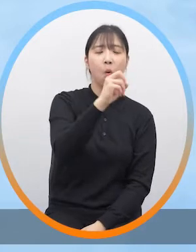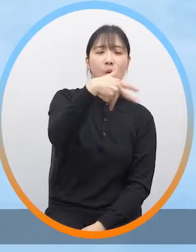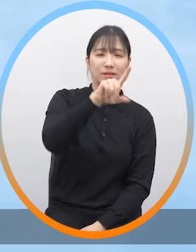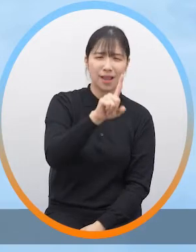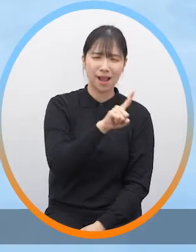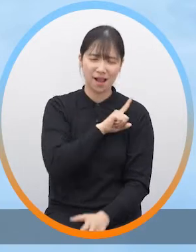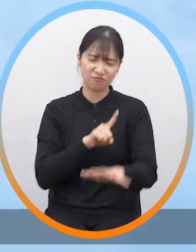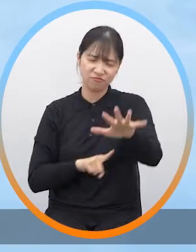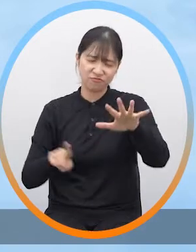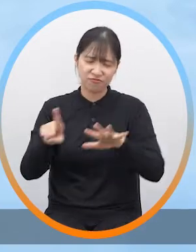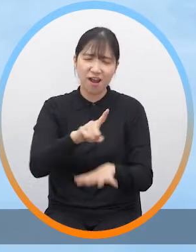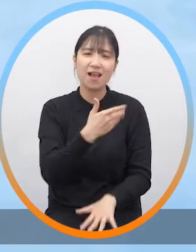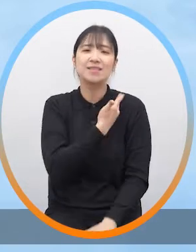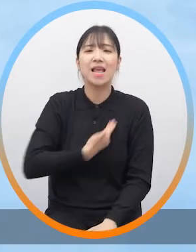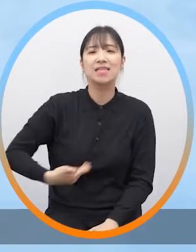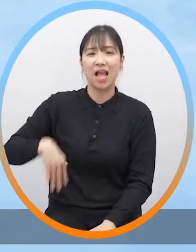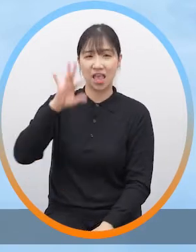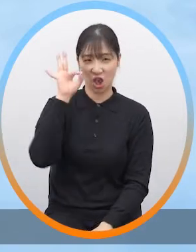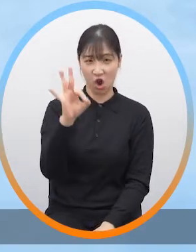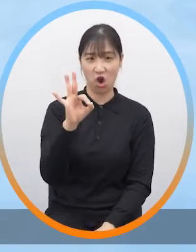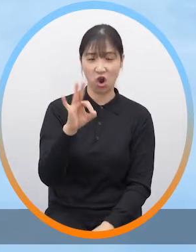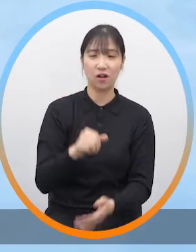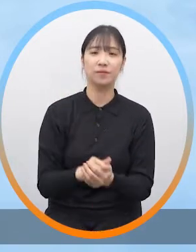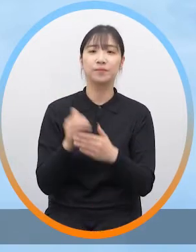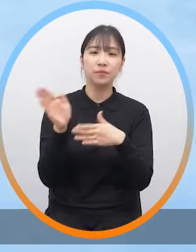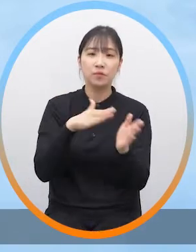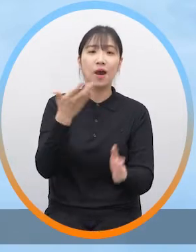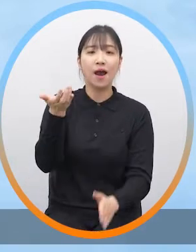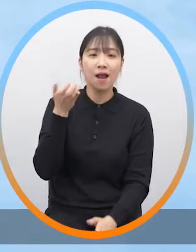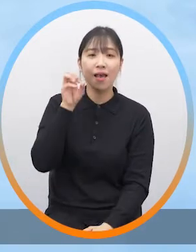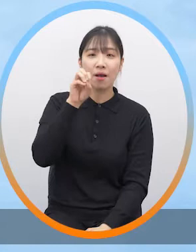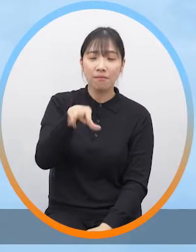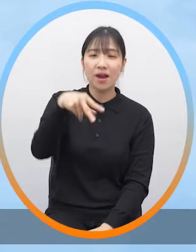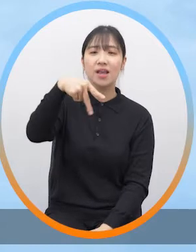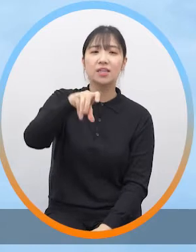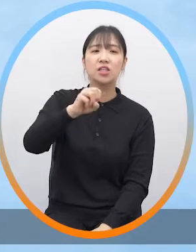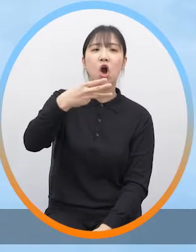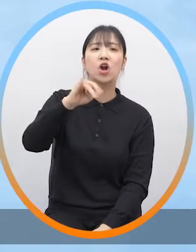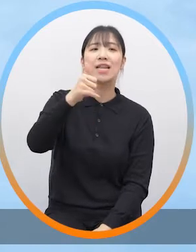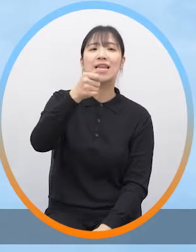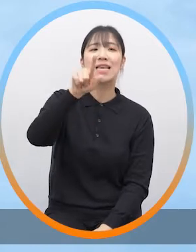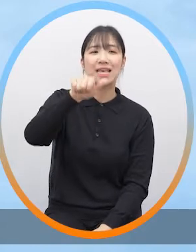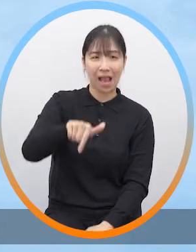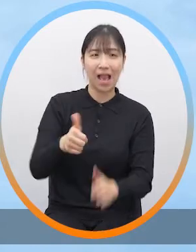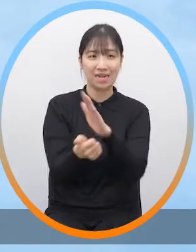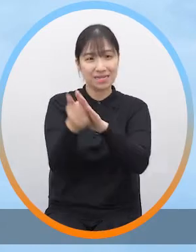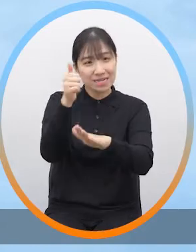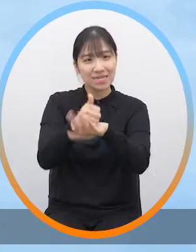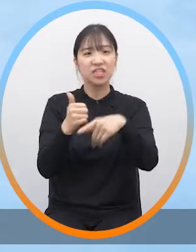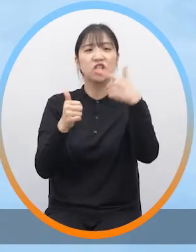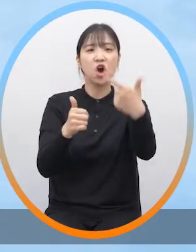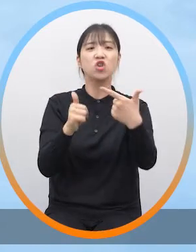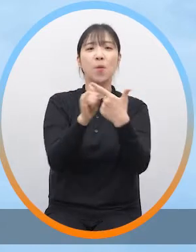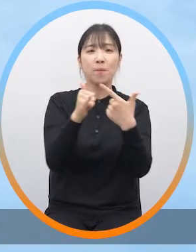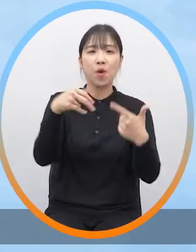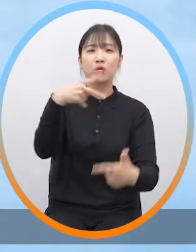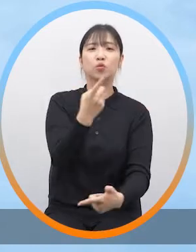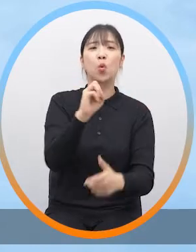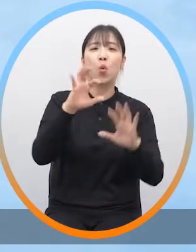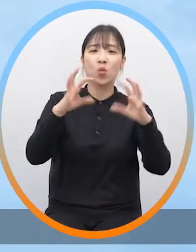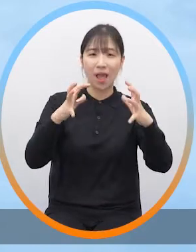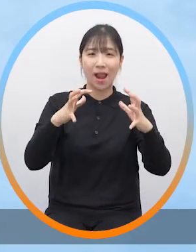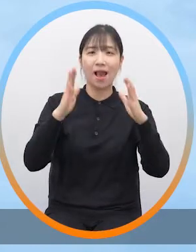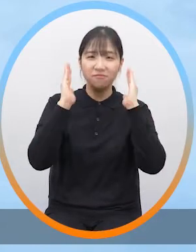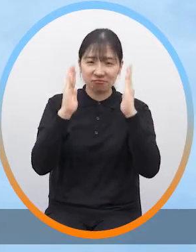가장 뛰어난 제자 10명, 그리고 아까도 말씀드렸던 성리학을 집대성한 6명의 송나라 유학자,